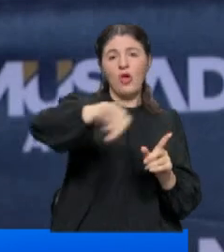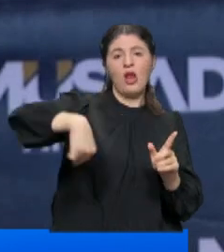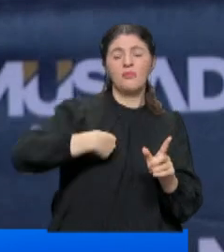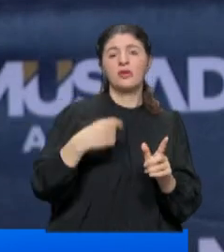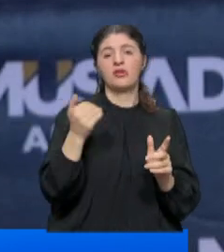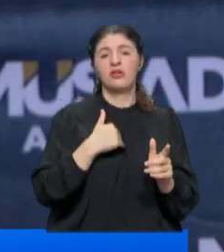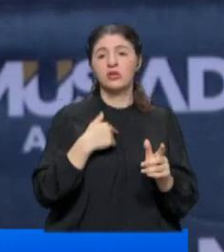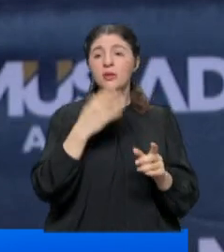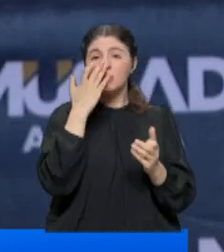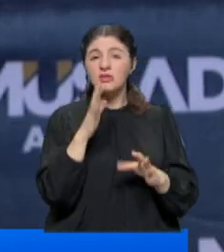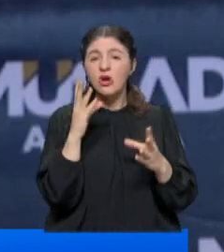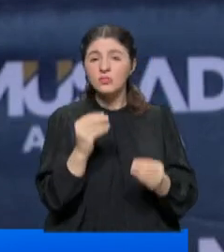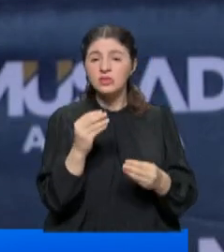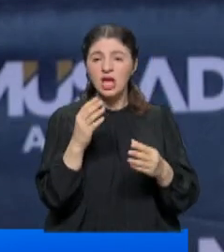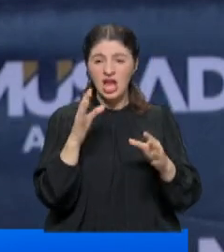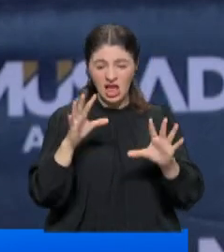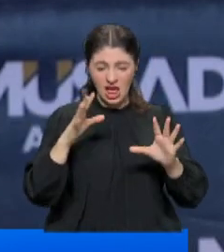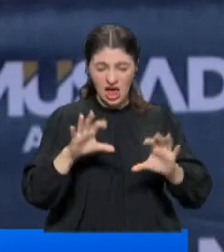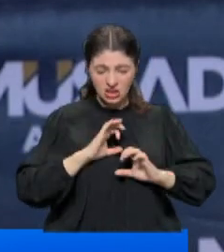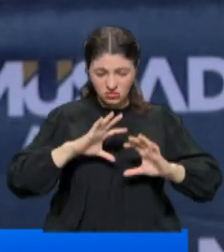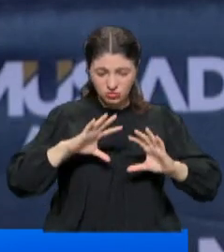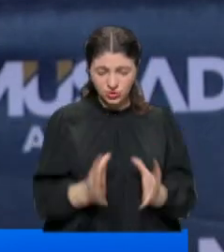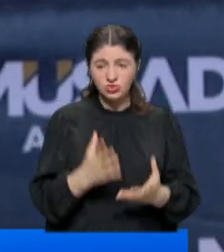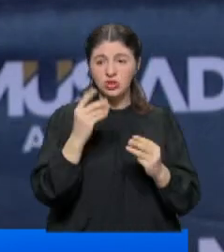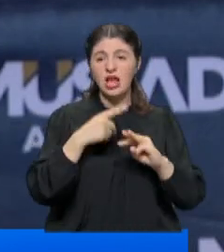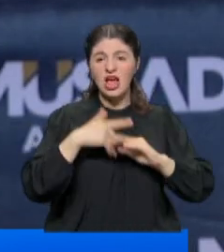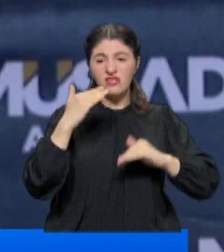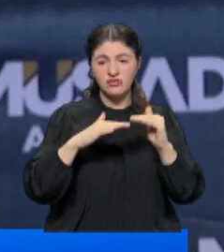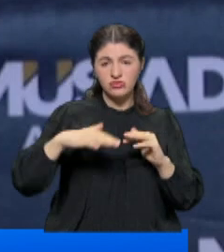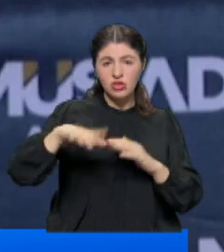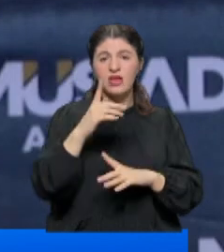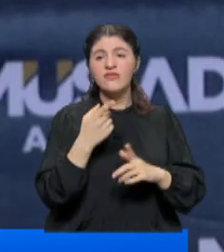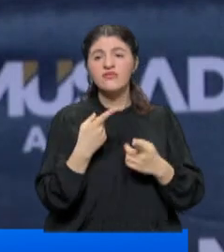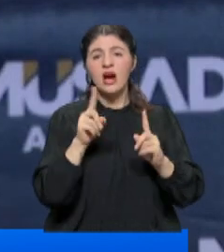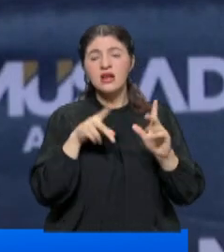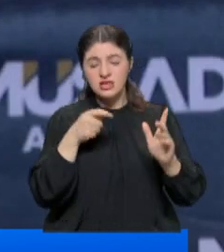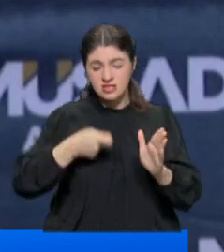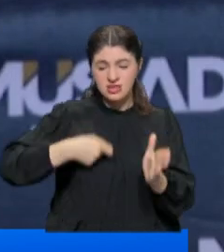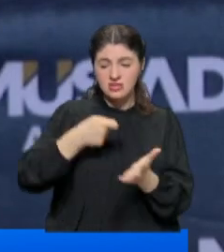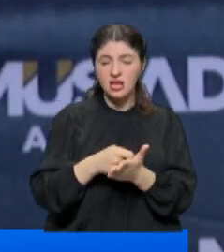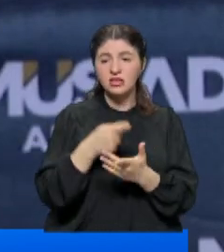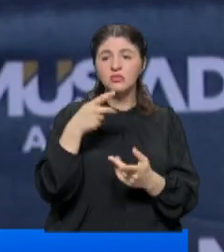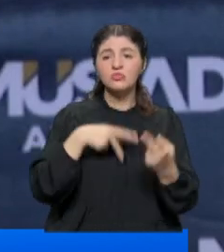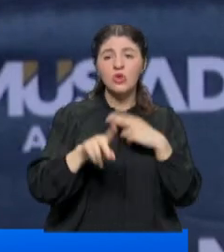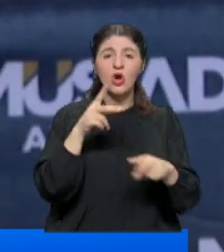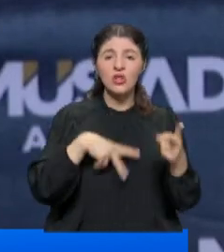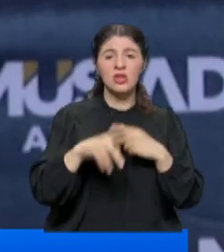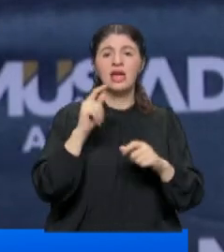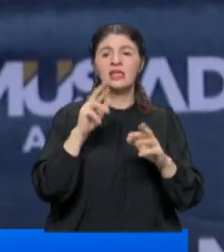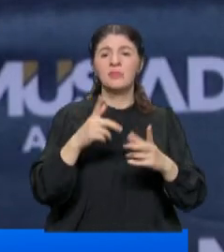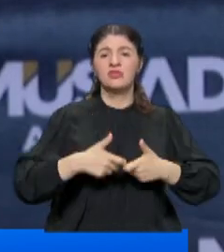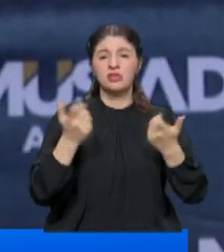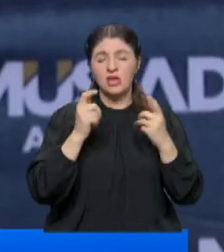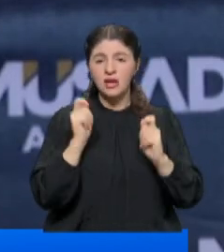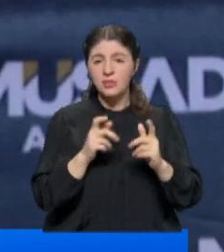bozulması etkisiyle oluşan enflasyon ataletini alternatif yatırım araçları gibi enstrümanlar geliştirerek